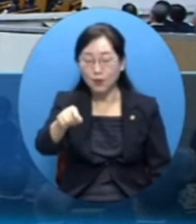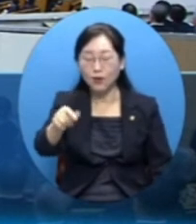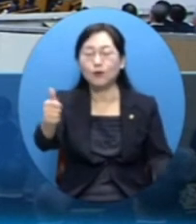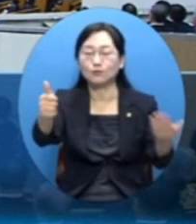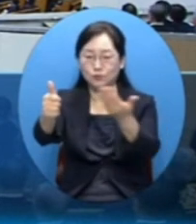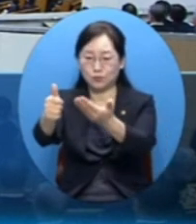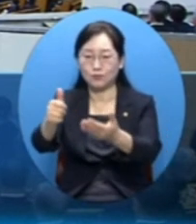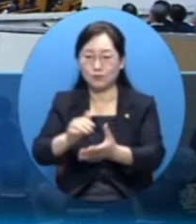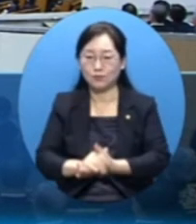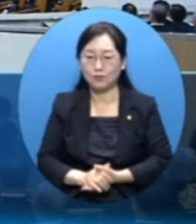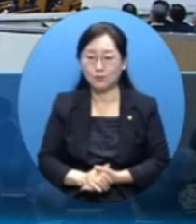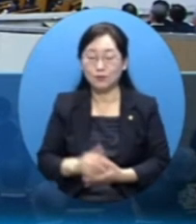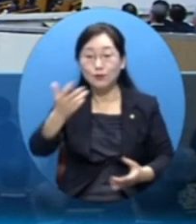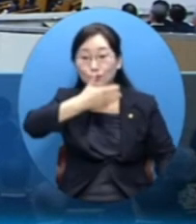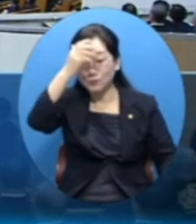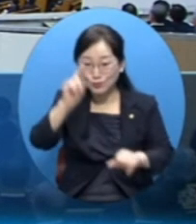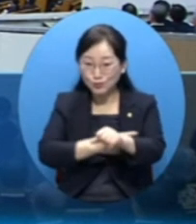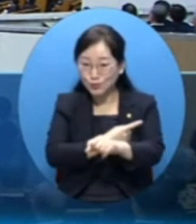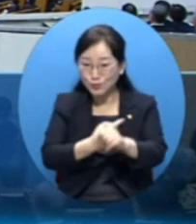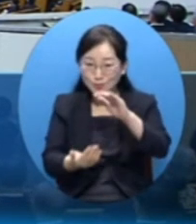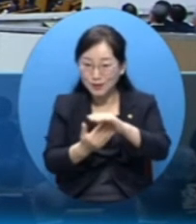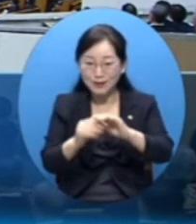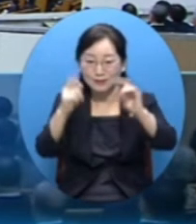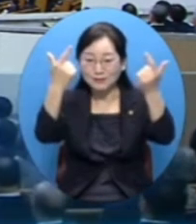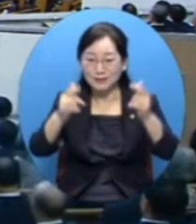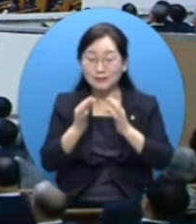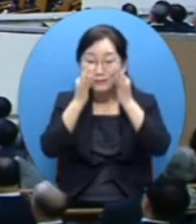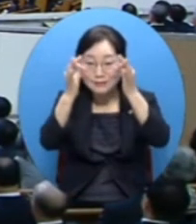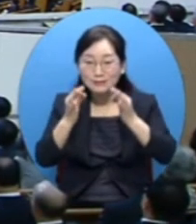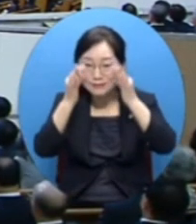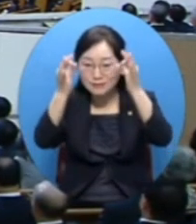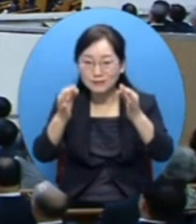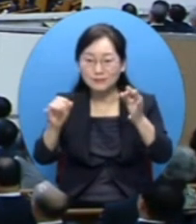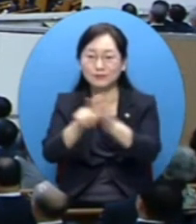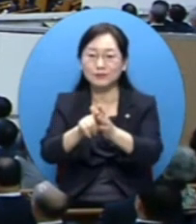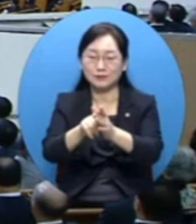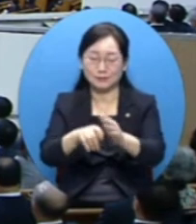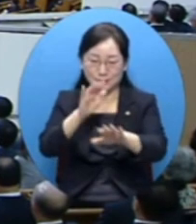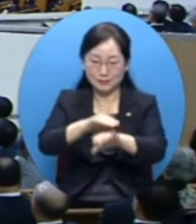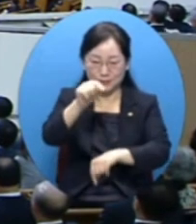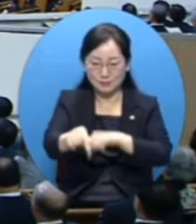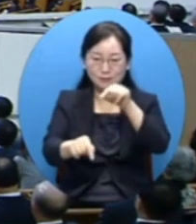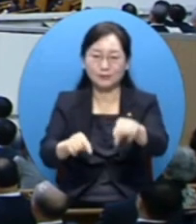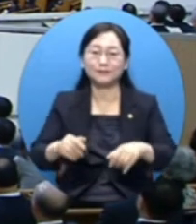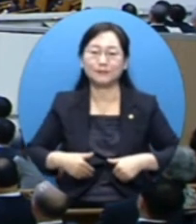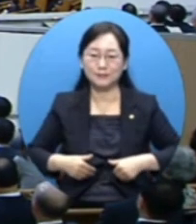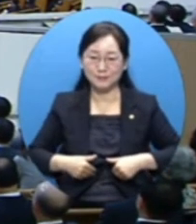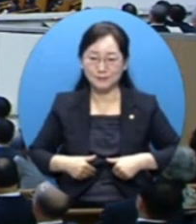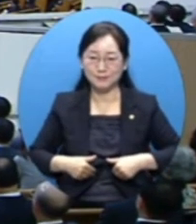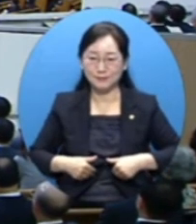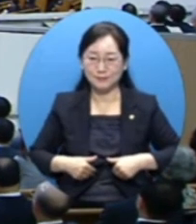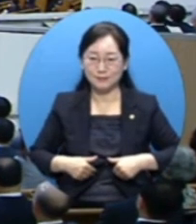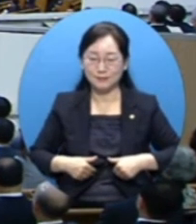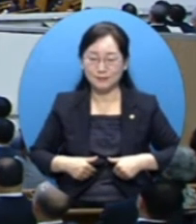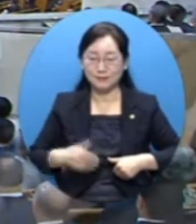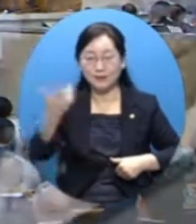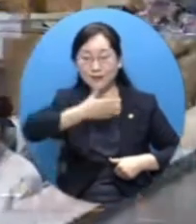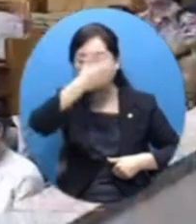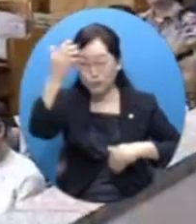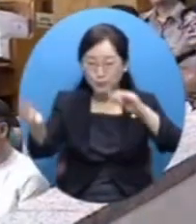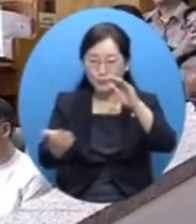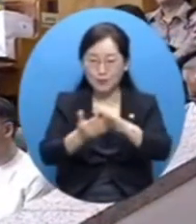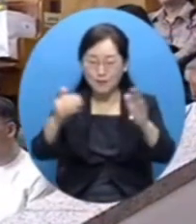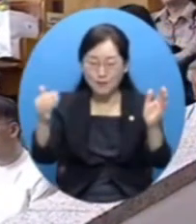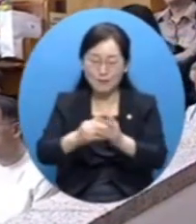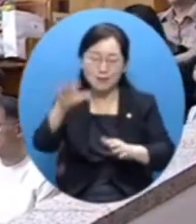주리라 꿈이 저절로 이루어지는 것이 아닙니다 최선의 노력과 믿음의 실천이 뒤따라야 하는 것입니다 꿈이 이루어지기까지